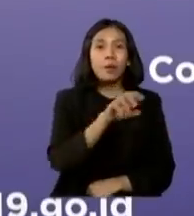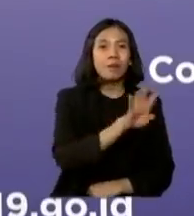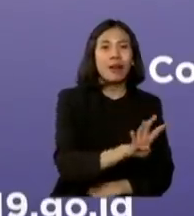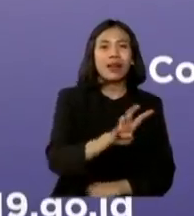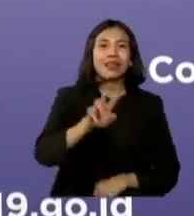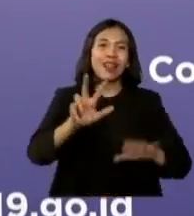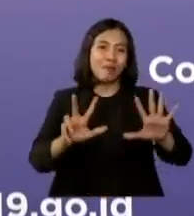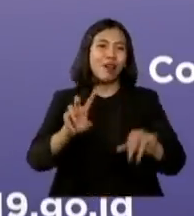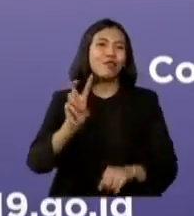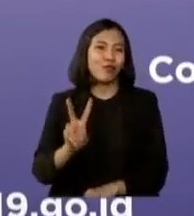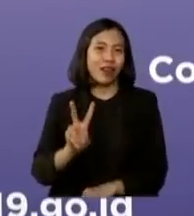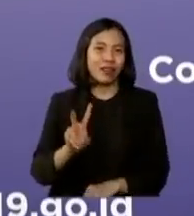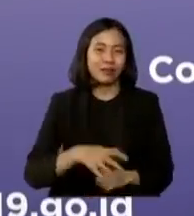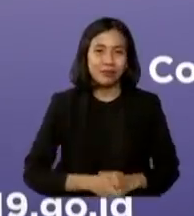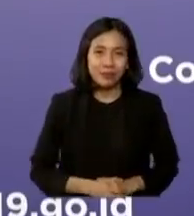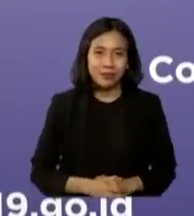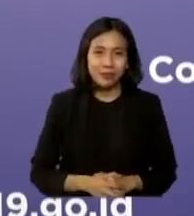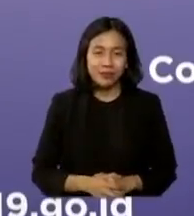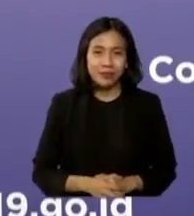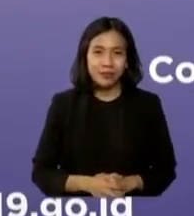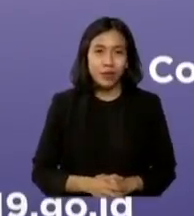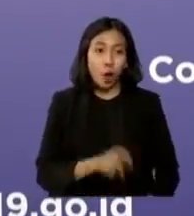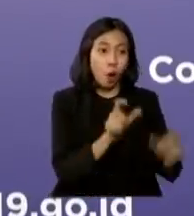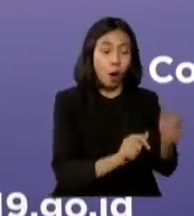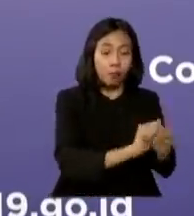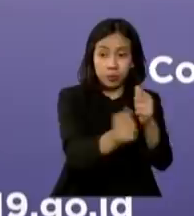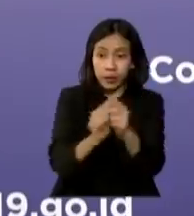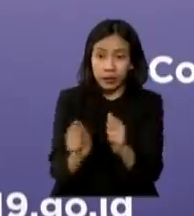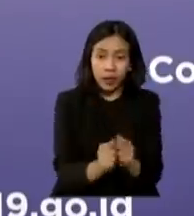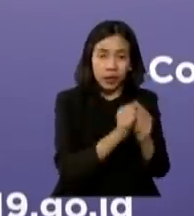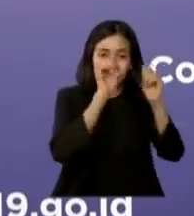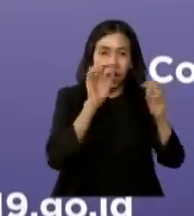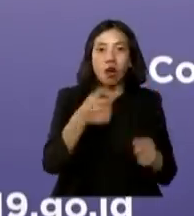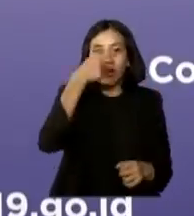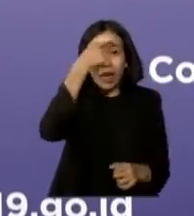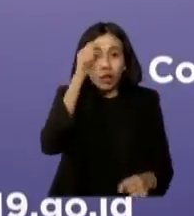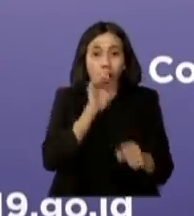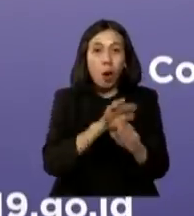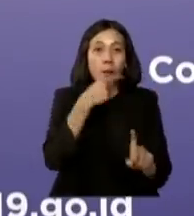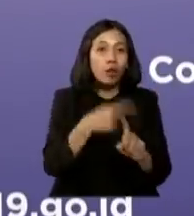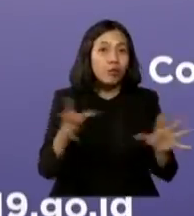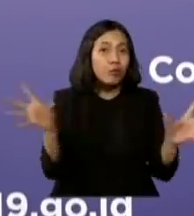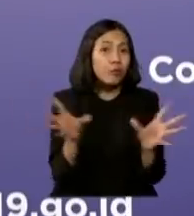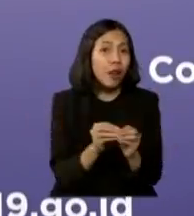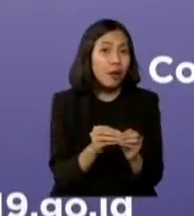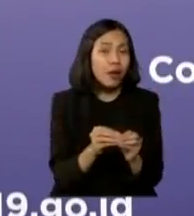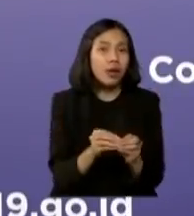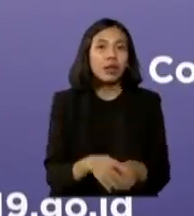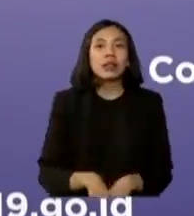1482 spesimen dari pemeriksaan ini kita dapatkan hasil positif sebanyak